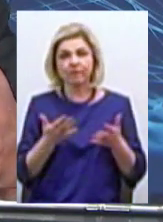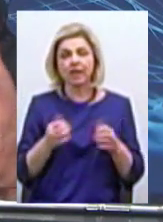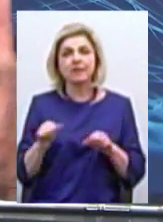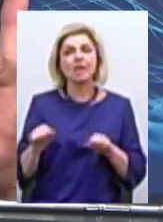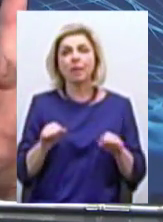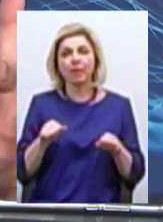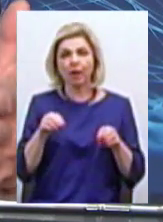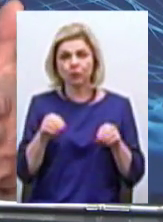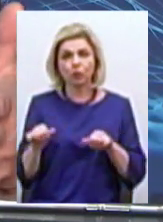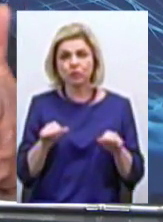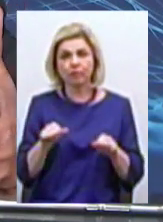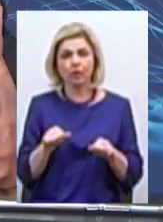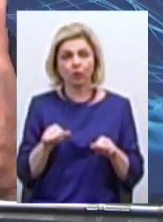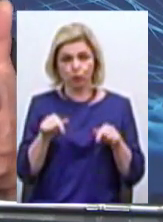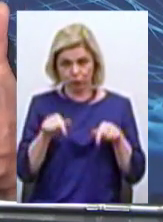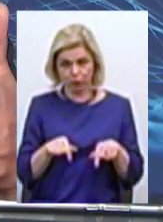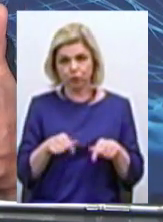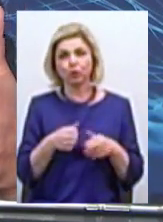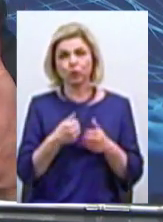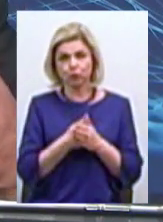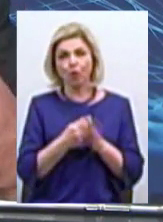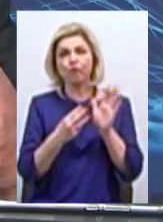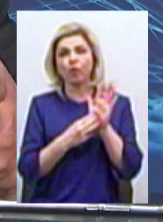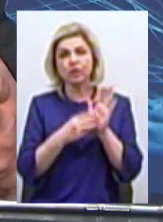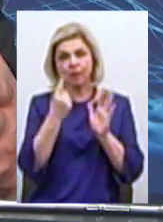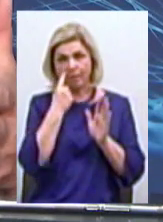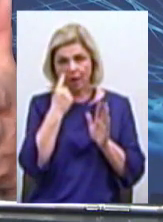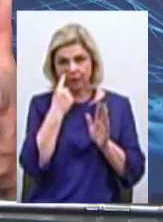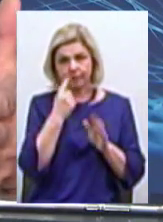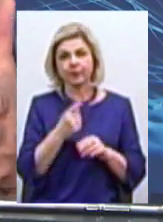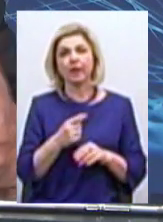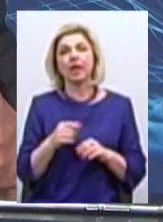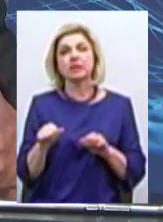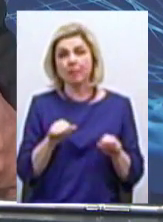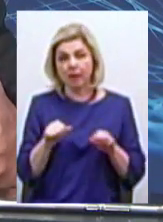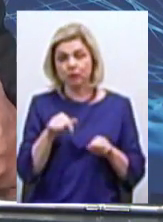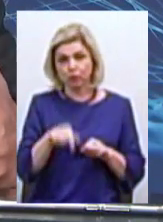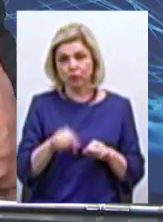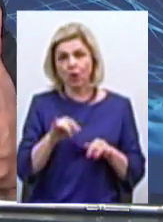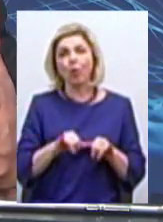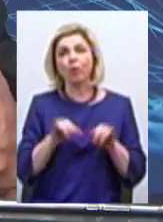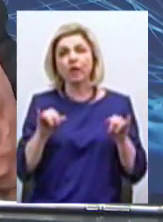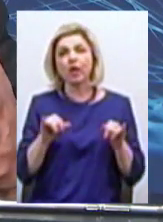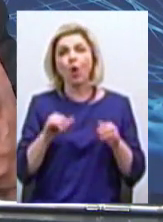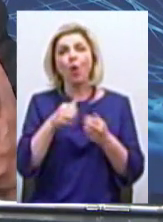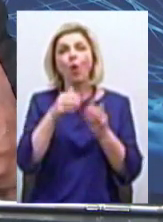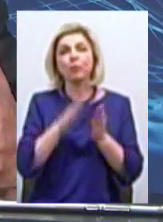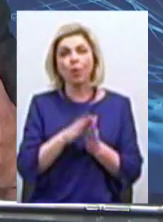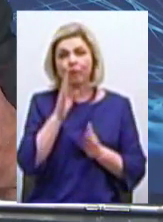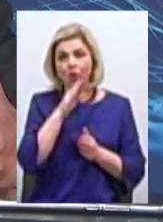землетруси до 8 балів. Землетруси? І збільшення об'єму води в таких